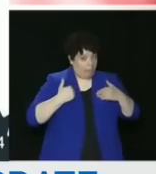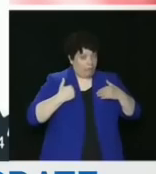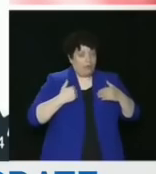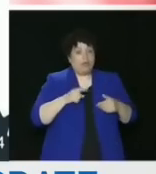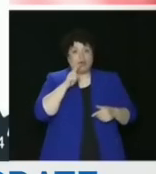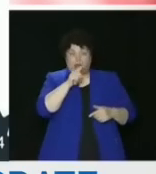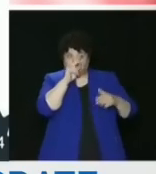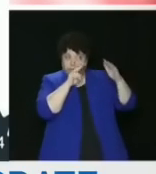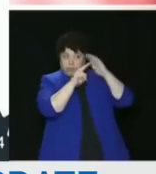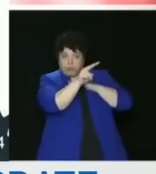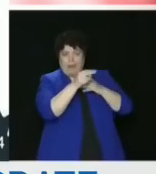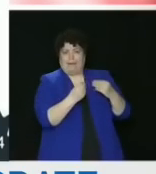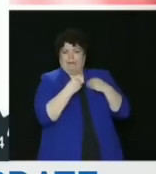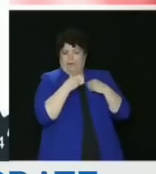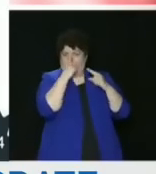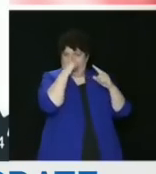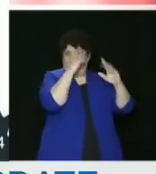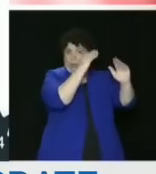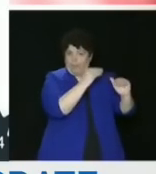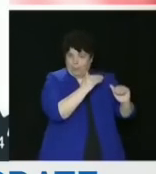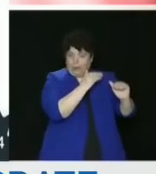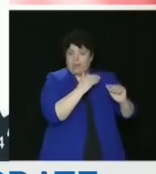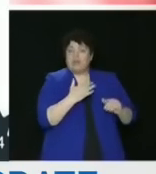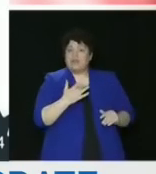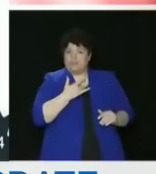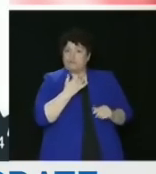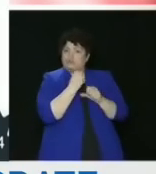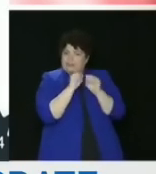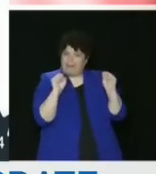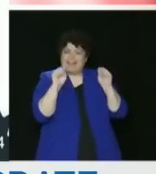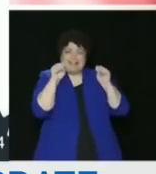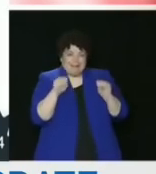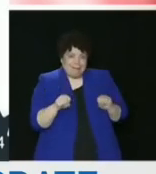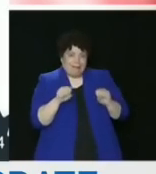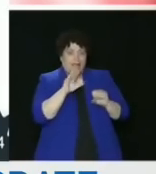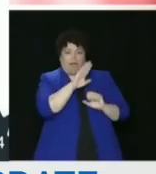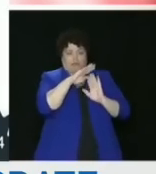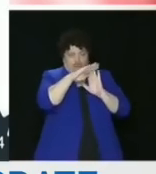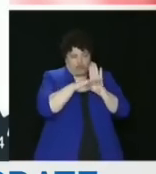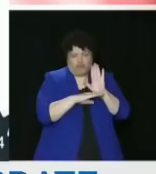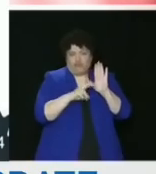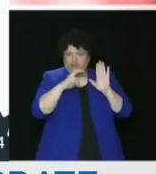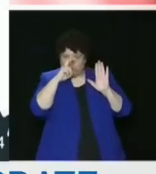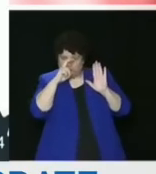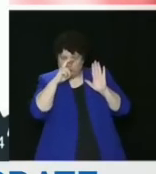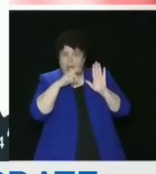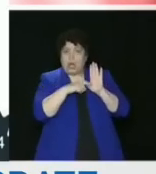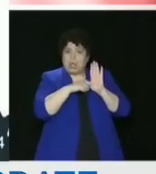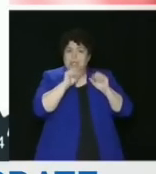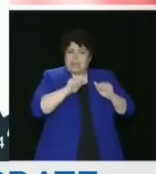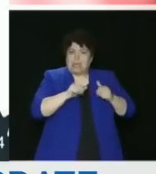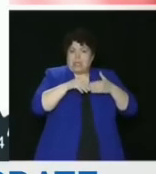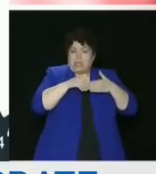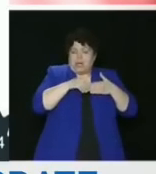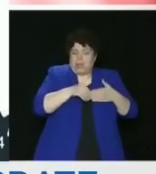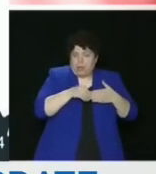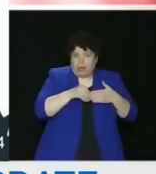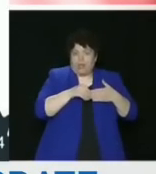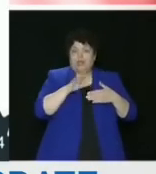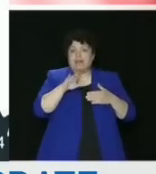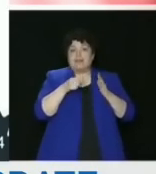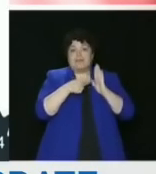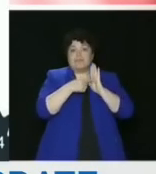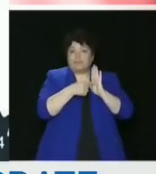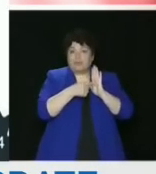sécuritaire give de us lever hope, les mesures de santé illustrating publique that there les is a plus safe way to restrictives lift the comme les most fermetures des lieux restrictive de public travail health et measures, d'entreprises such d'ici as